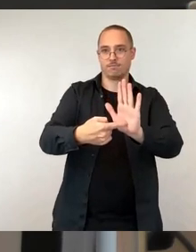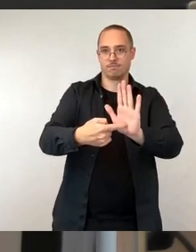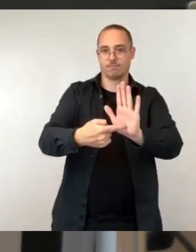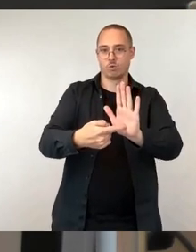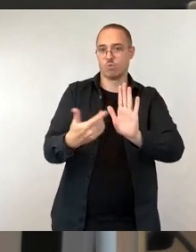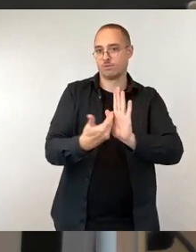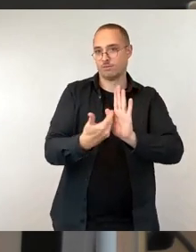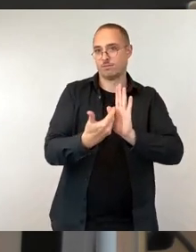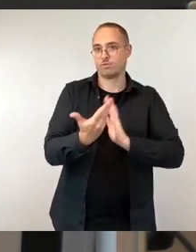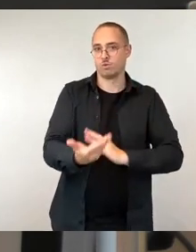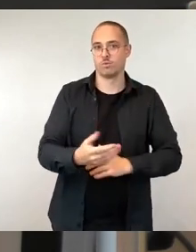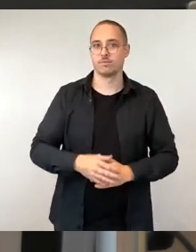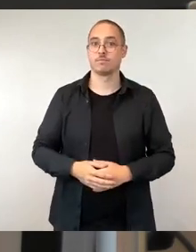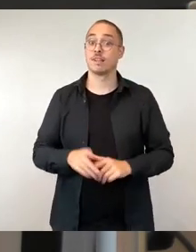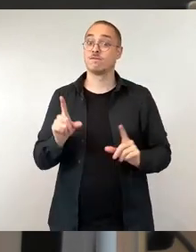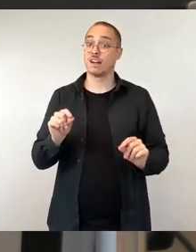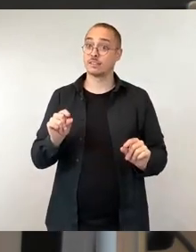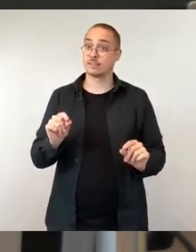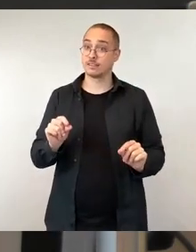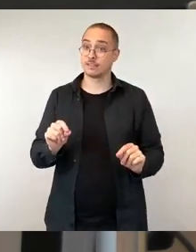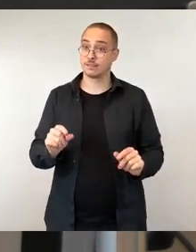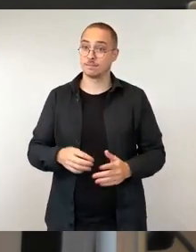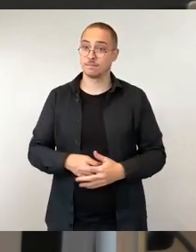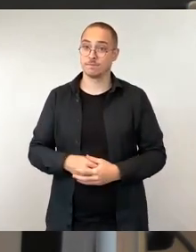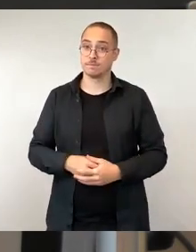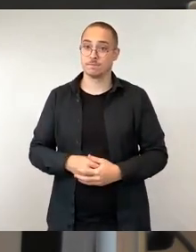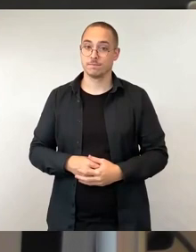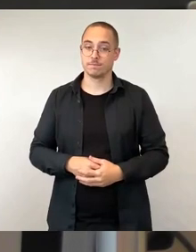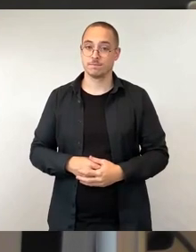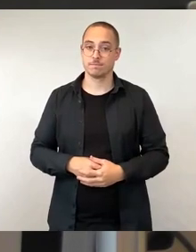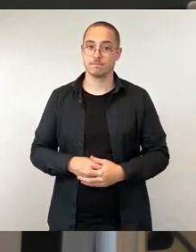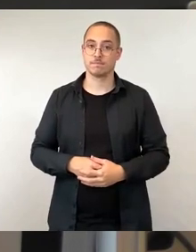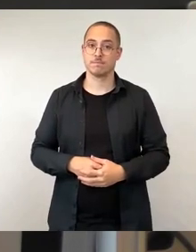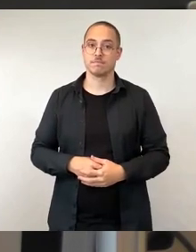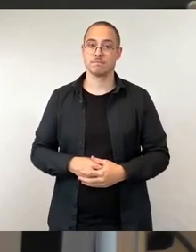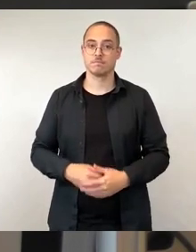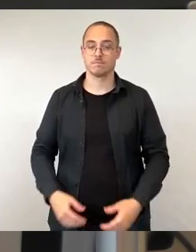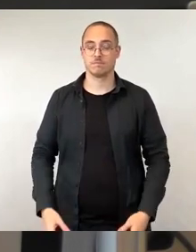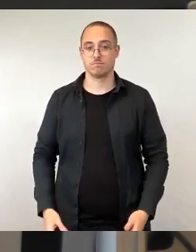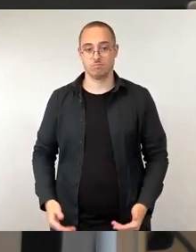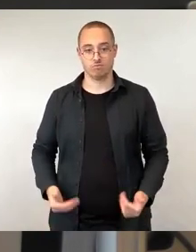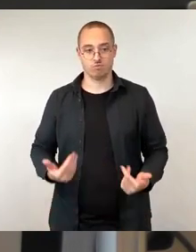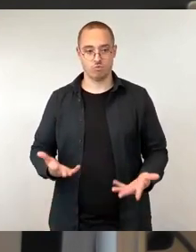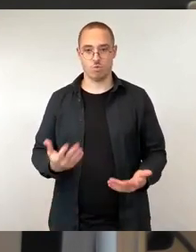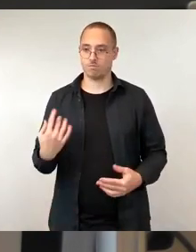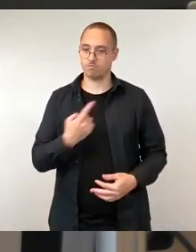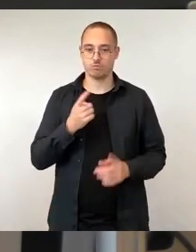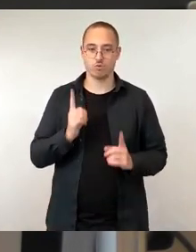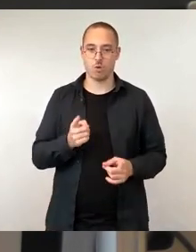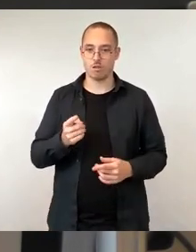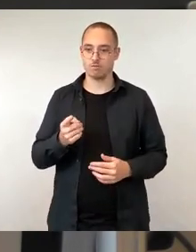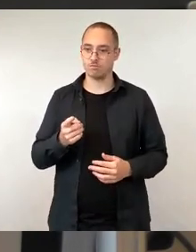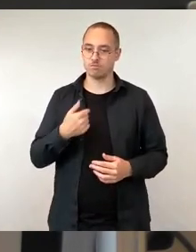wir rangehen, dann heißt das, wir sollten wählen zwischen 10 und 12